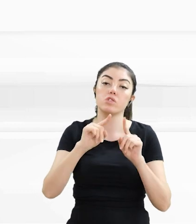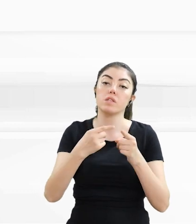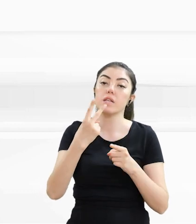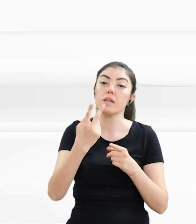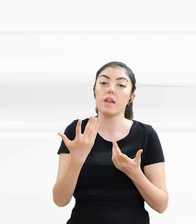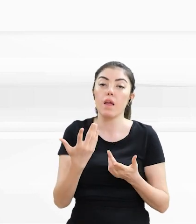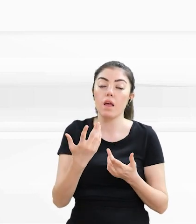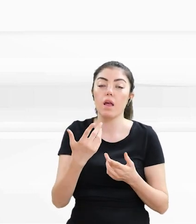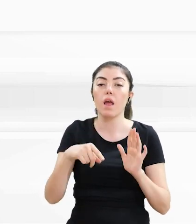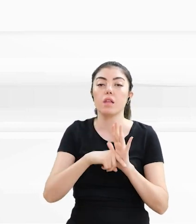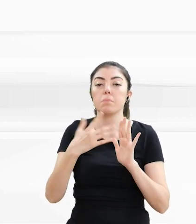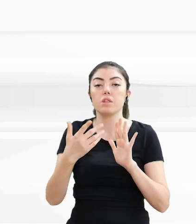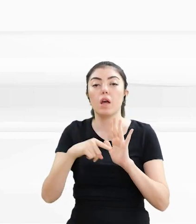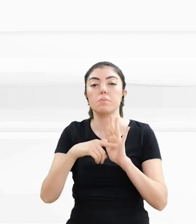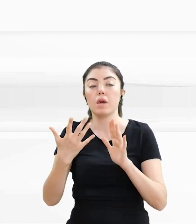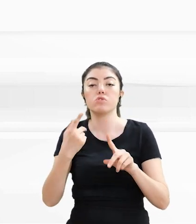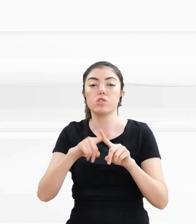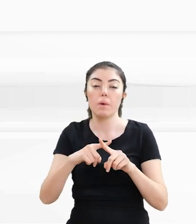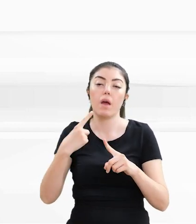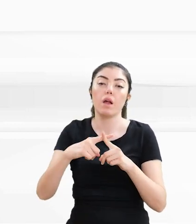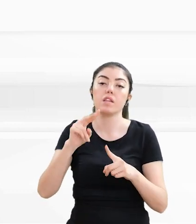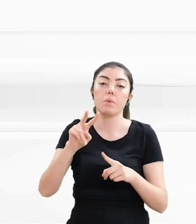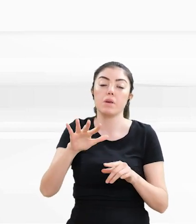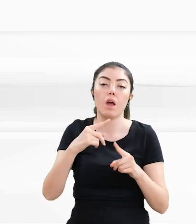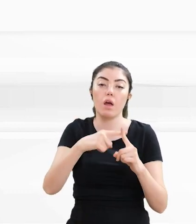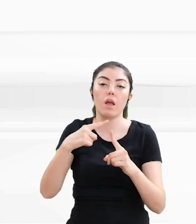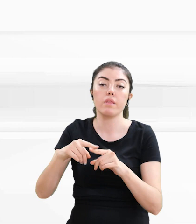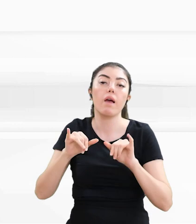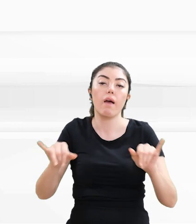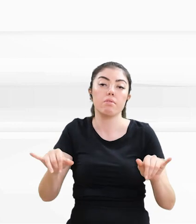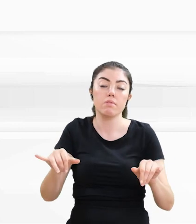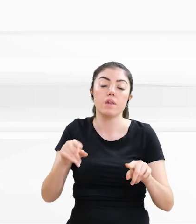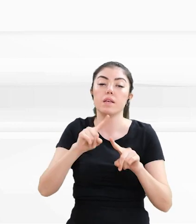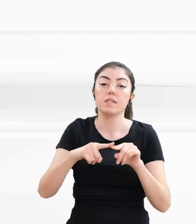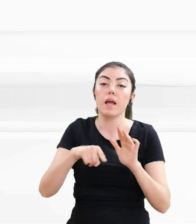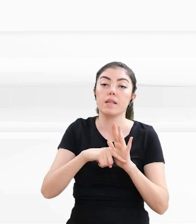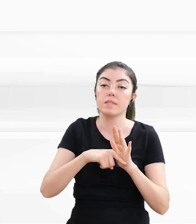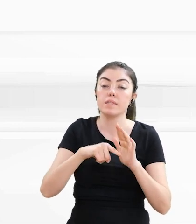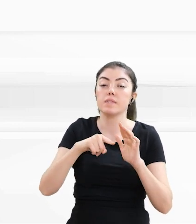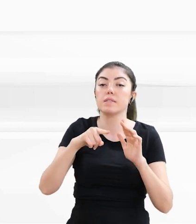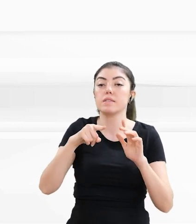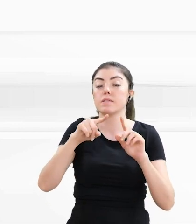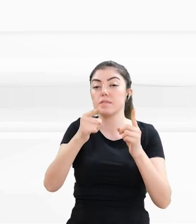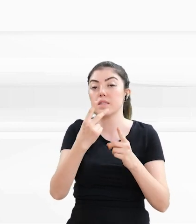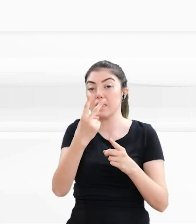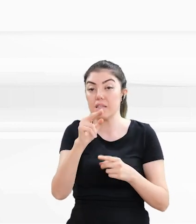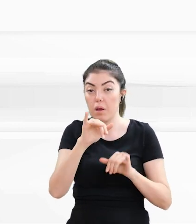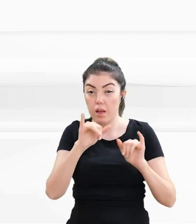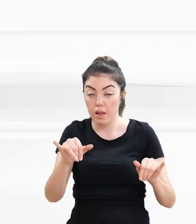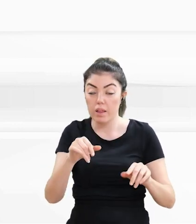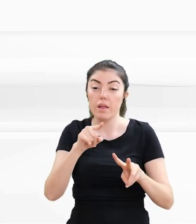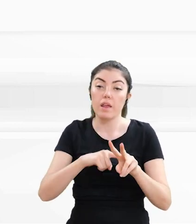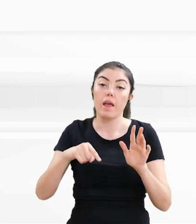nedir Harikasınız gr25 o zaman burası ilk siyerin karesi olabileceği gibi aynı mantıktan Aslında